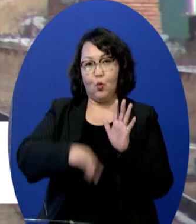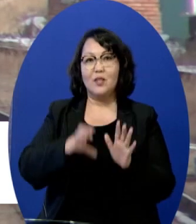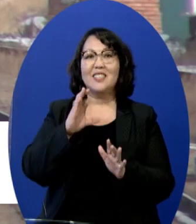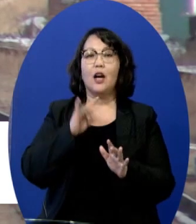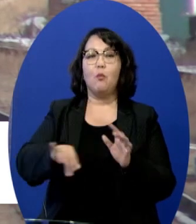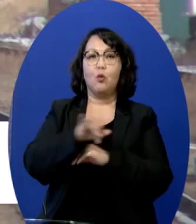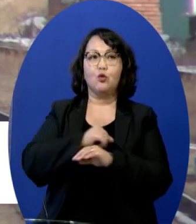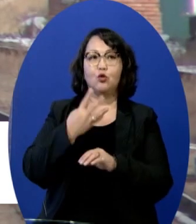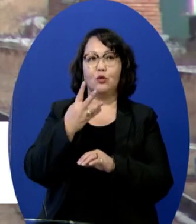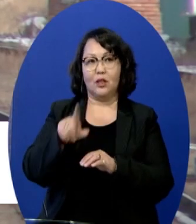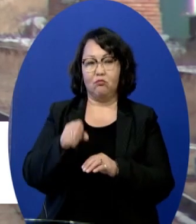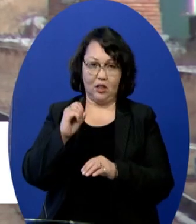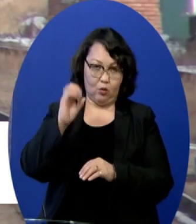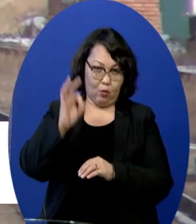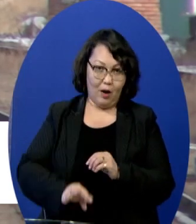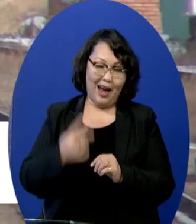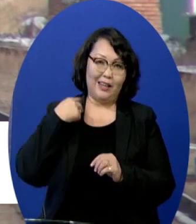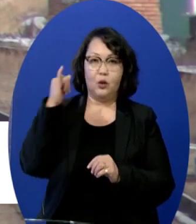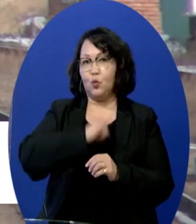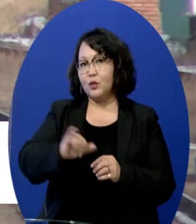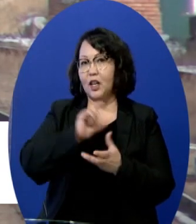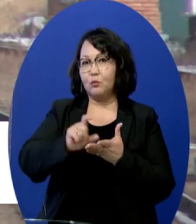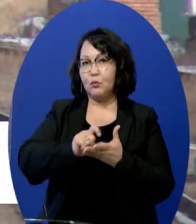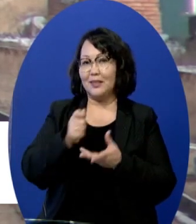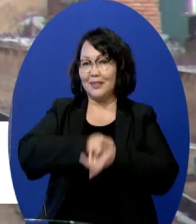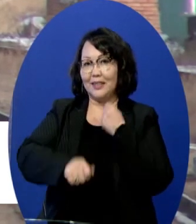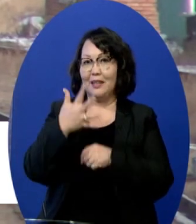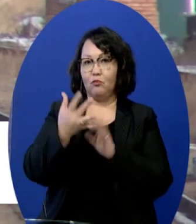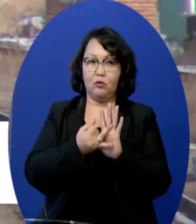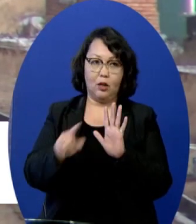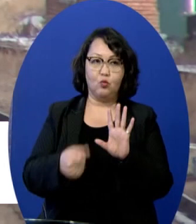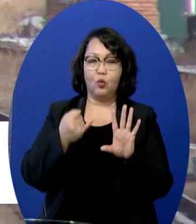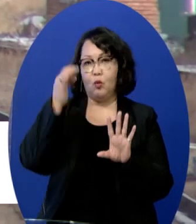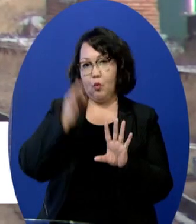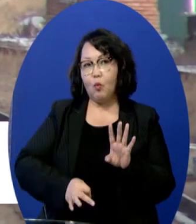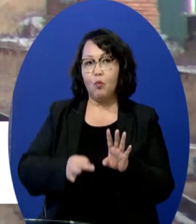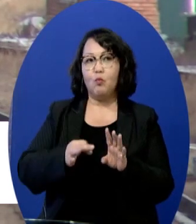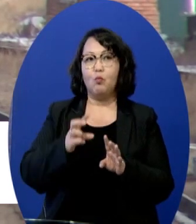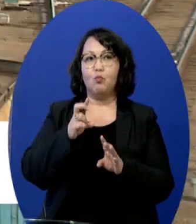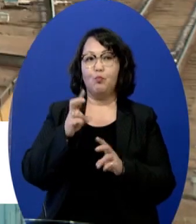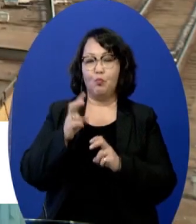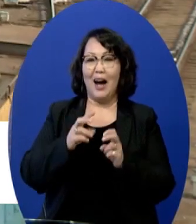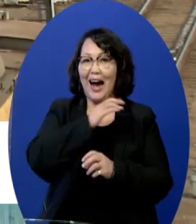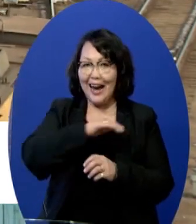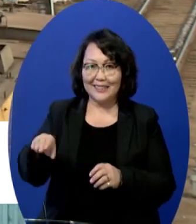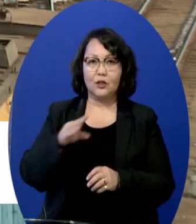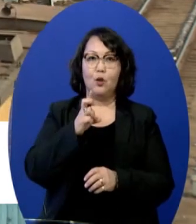барааны 41.1%, Их Британь улсад экспортлсон барааны 57.6% боловсруулаагүй буюу хагас боловсруулсан алт